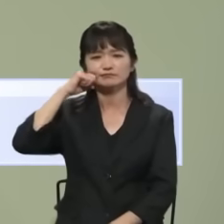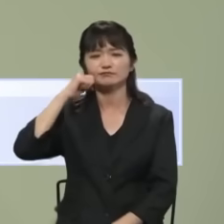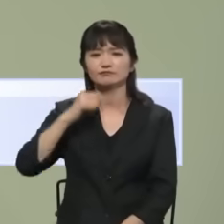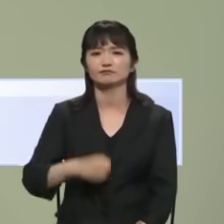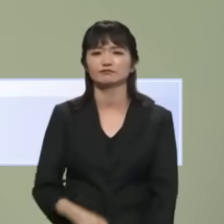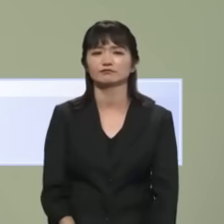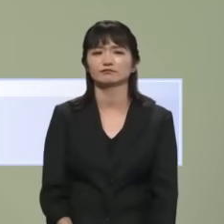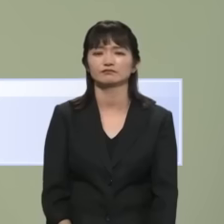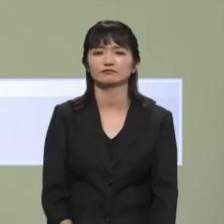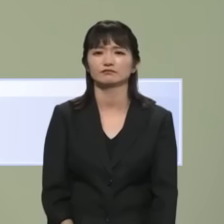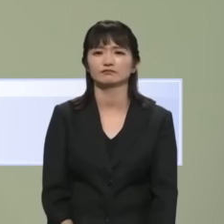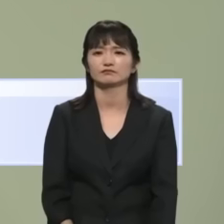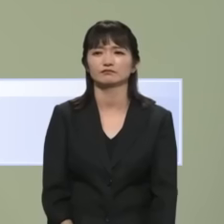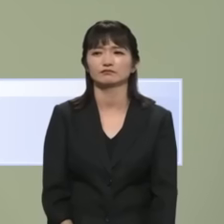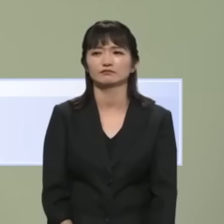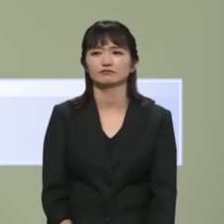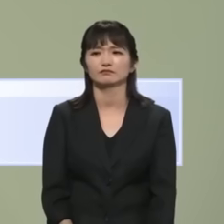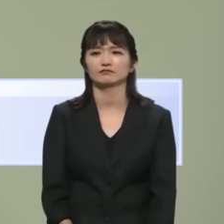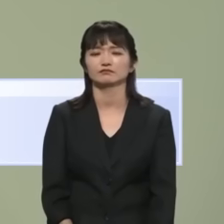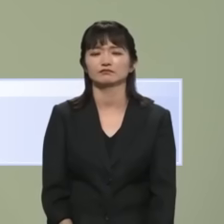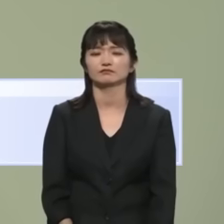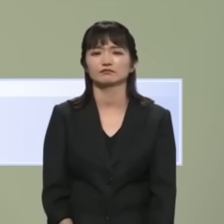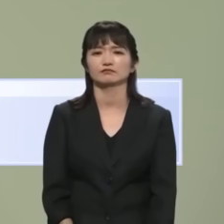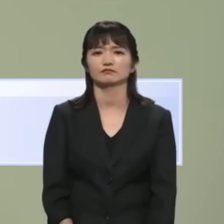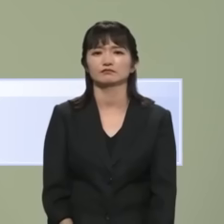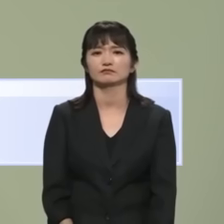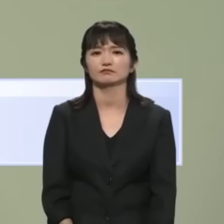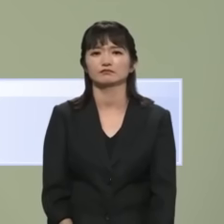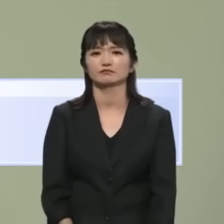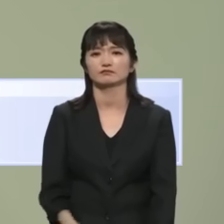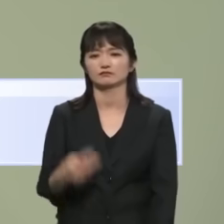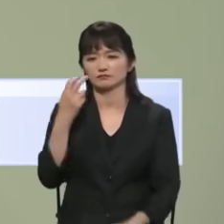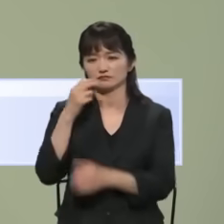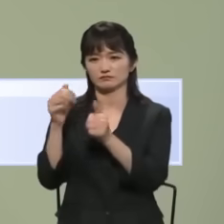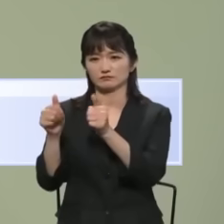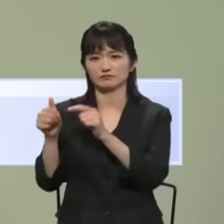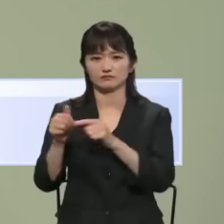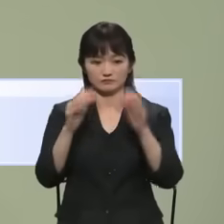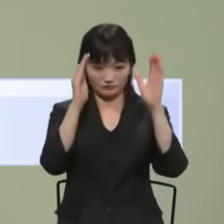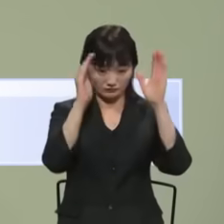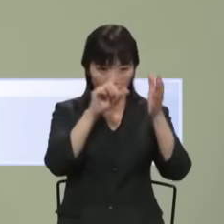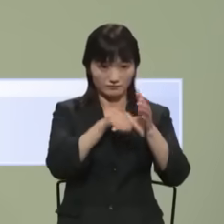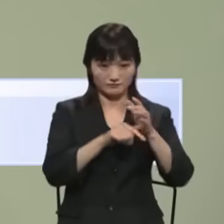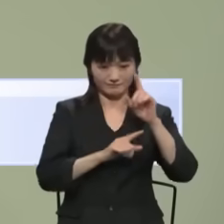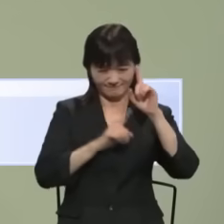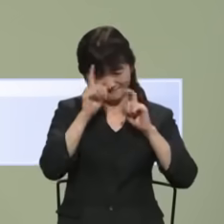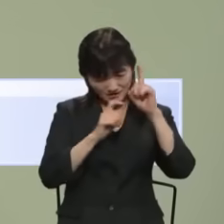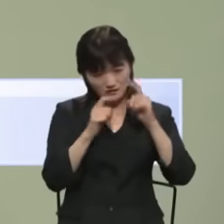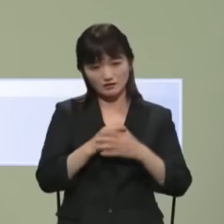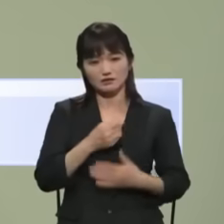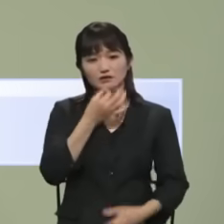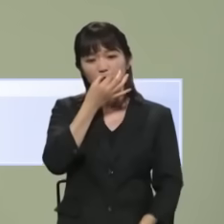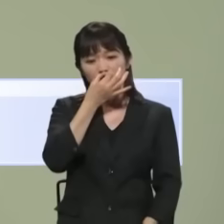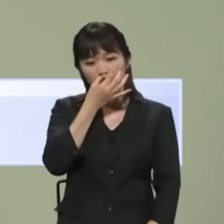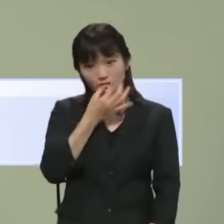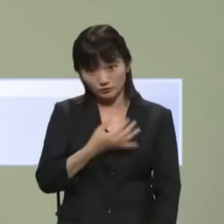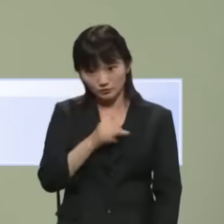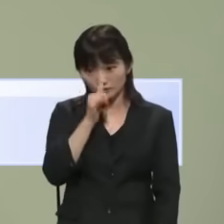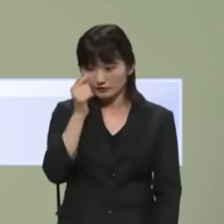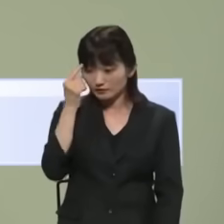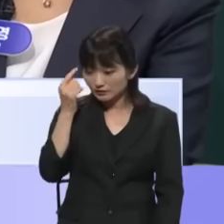이런 입장이고요 근데 이제 그 담당 이제 공방 검사가 수업 도중에 짜증을 내고 한숨을 쉰 사실이